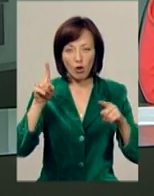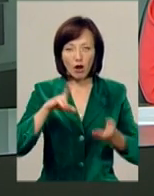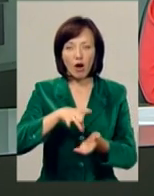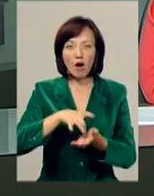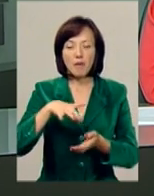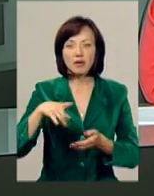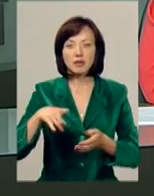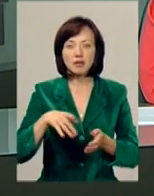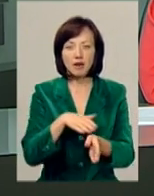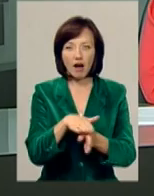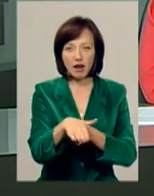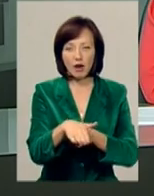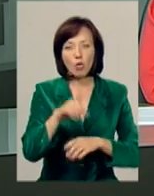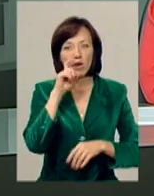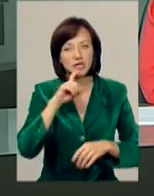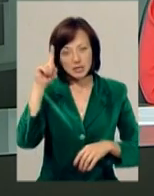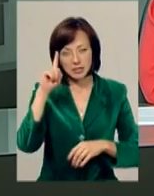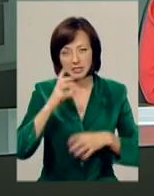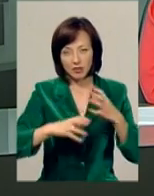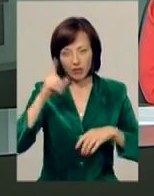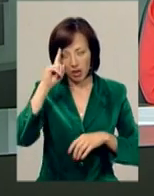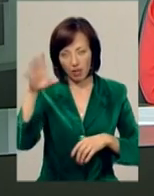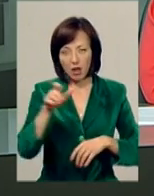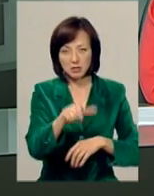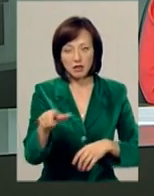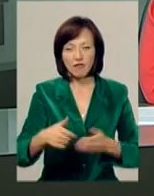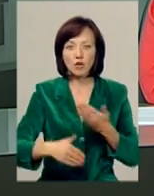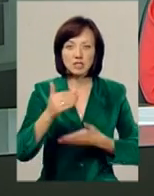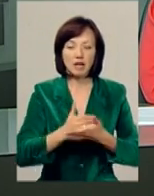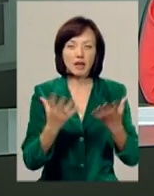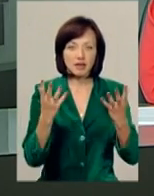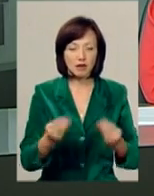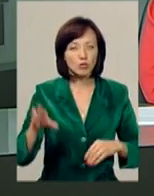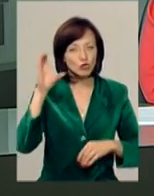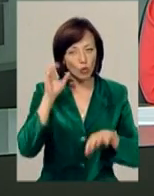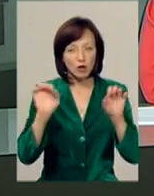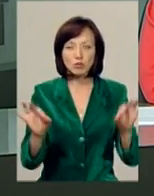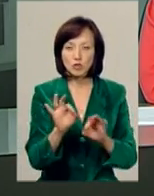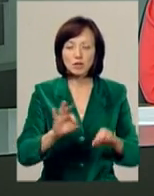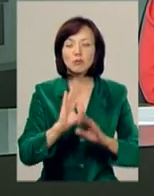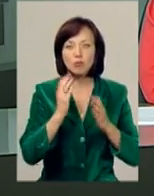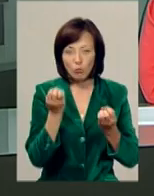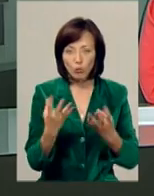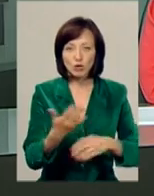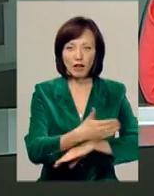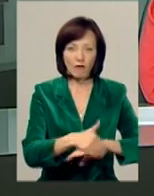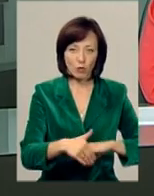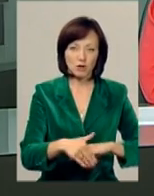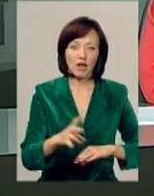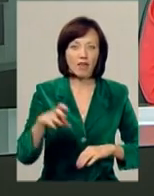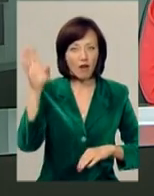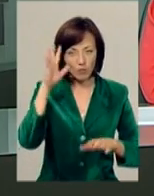арії українських і світових класиків в останній день фестивалю послухати класику можна було під відкритим небом на